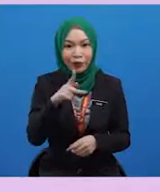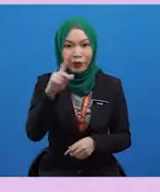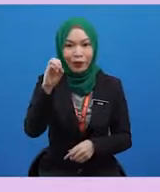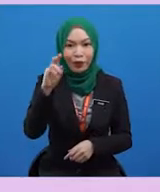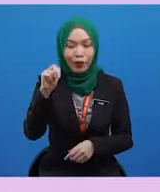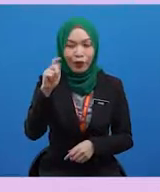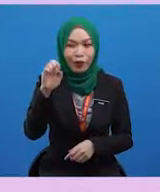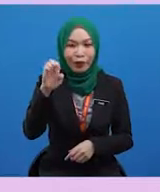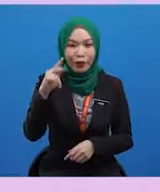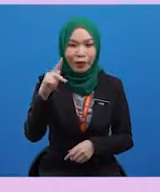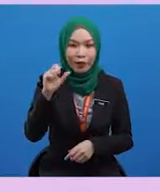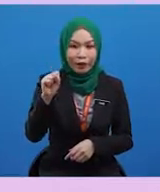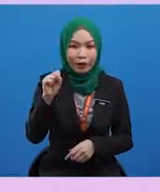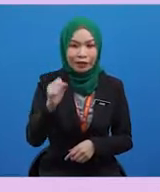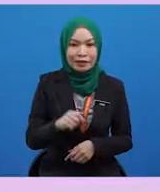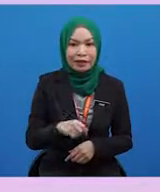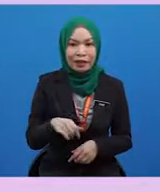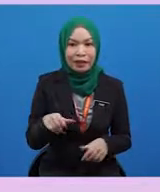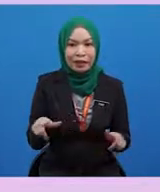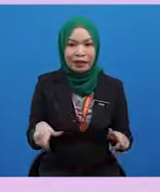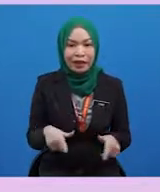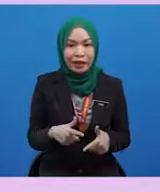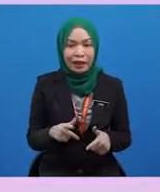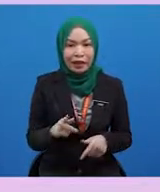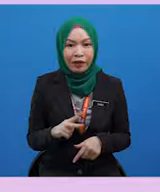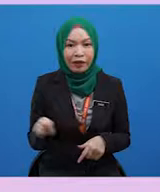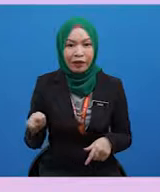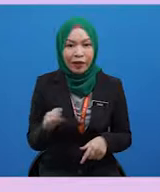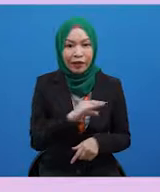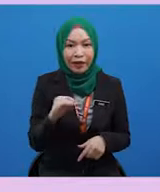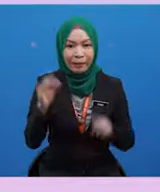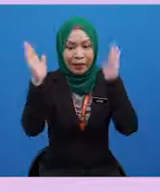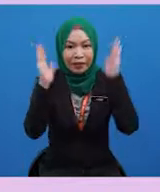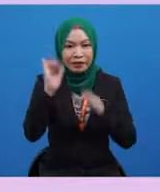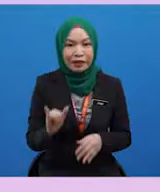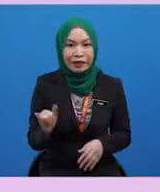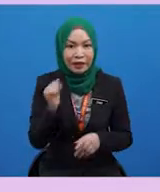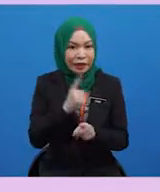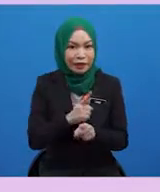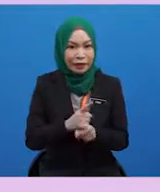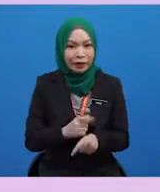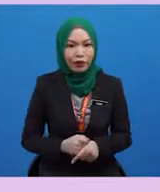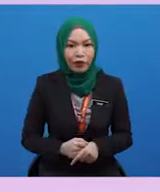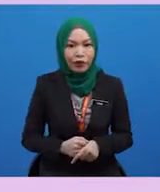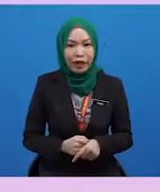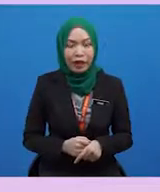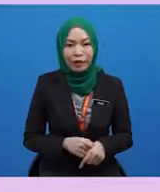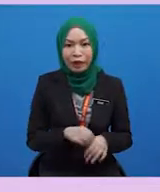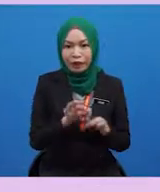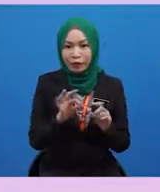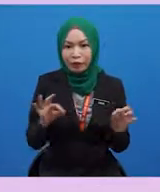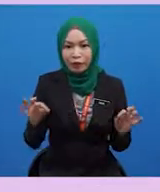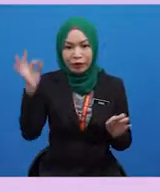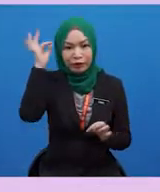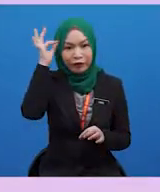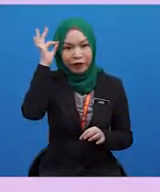memperlihatkan butir-butir fikiran yang dikembangkan secara bertautan dengan penggunaan bahasa yang kemas